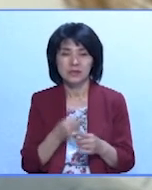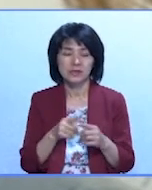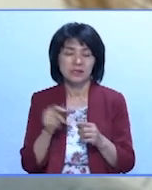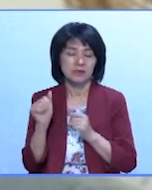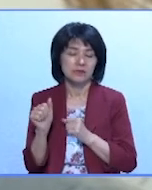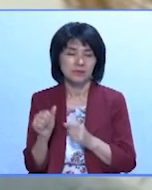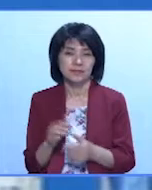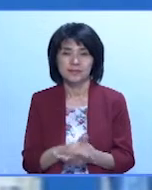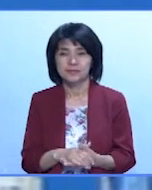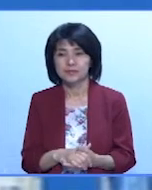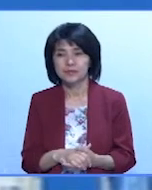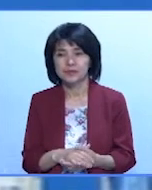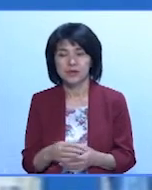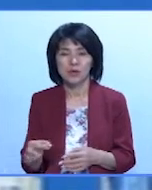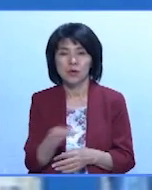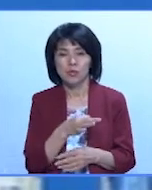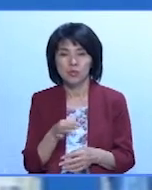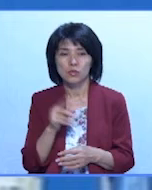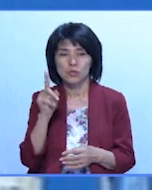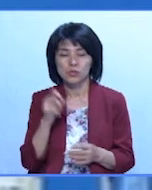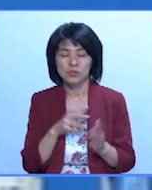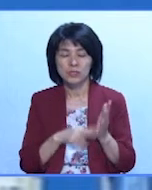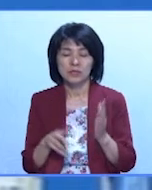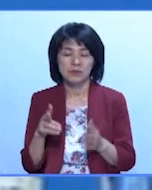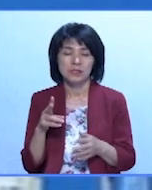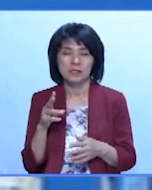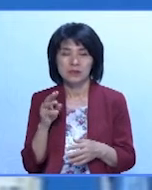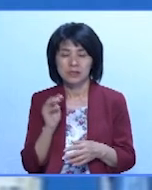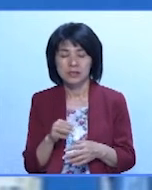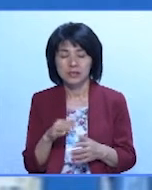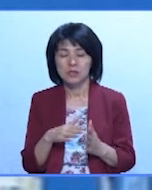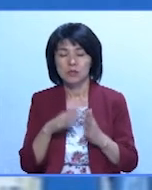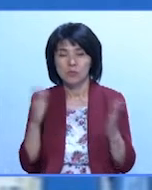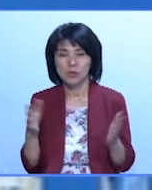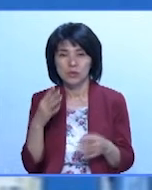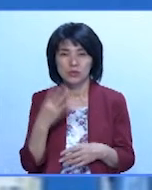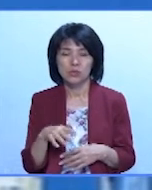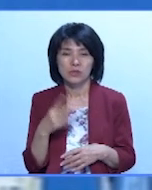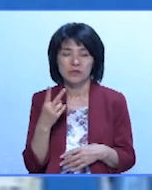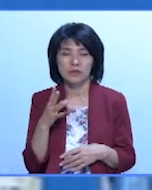қалмады. Облыста 170 мыңнан астам 42 500 теңге